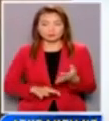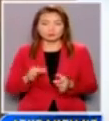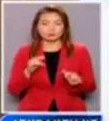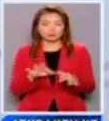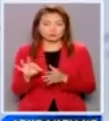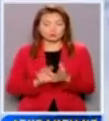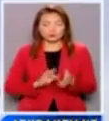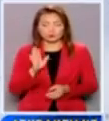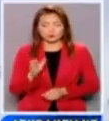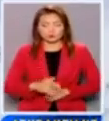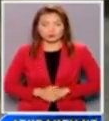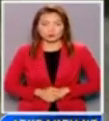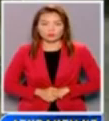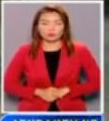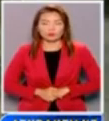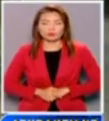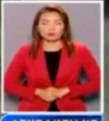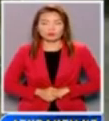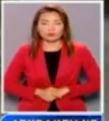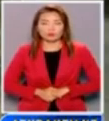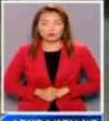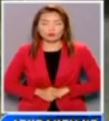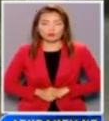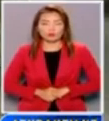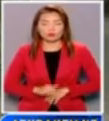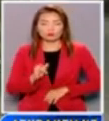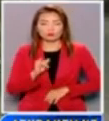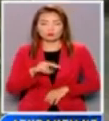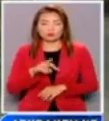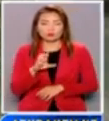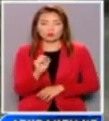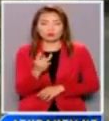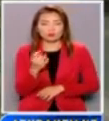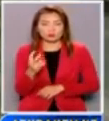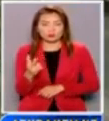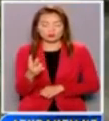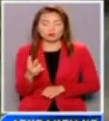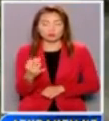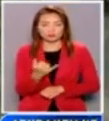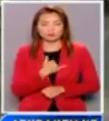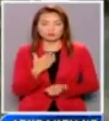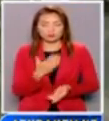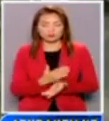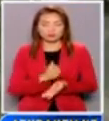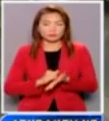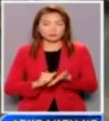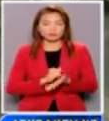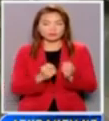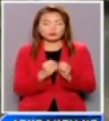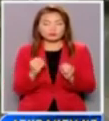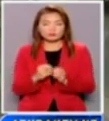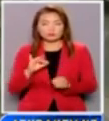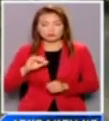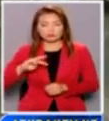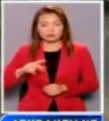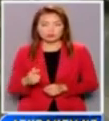әрекет етемін деп уәде берді. Арызданушы Өтемісова Ұлболсынның арызы менің қолымда, ол менің қолыма 10